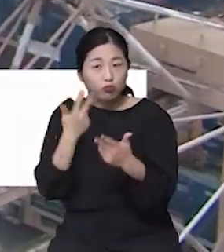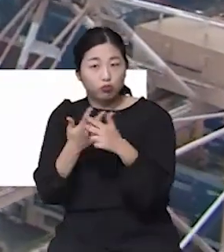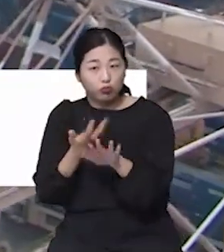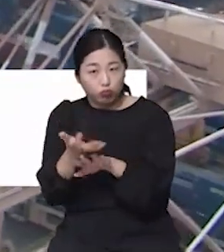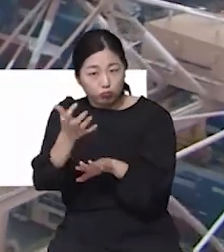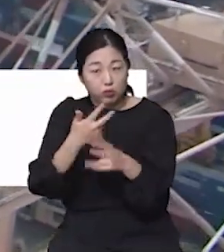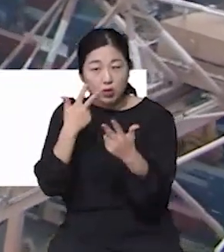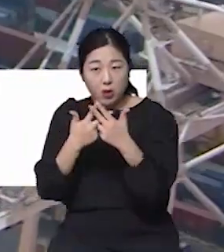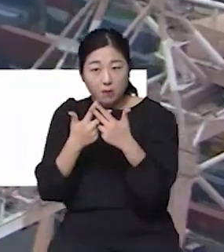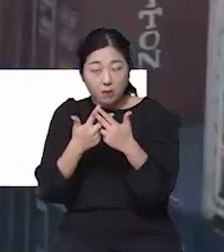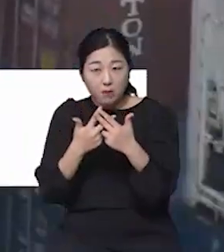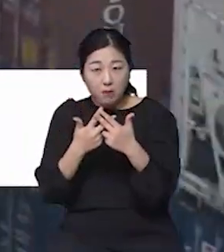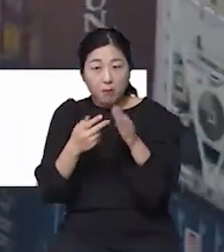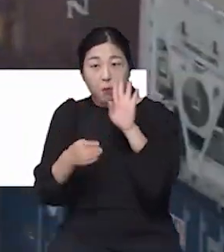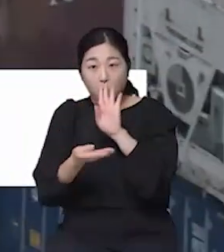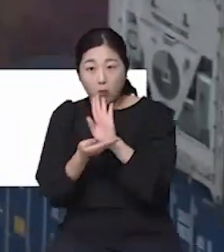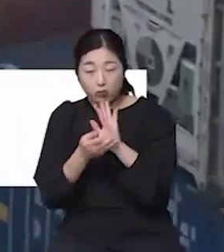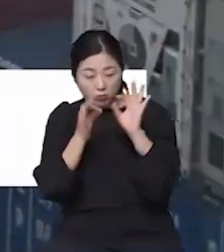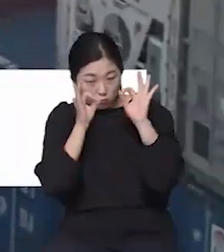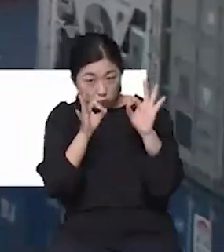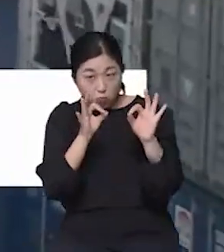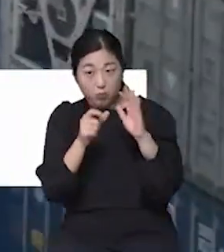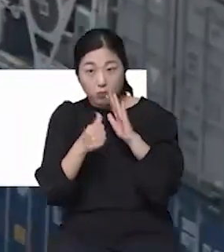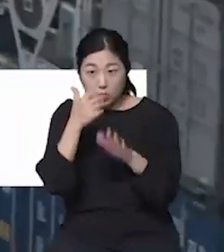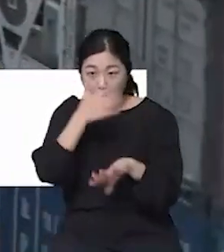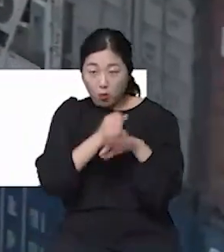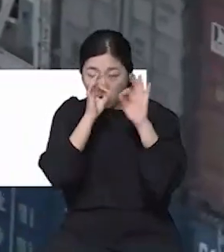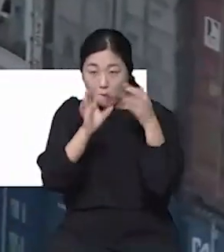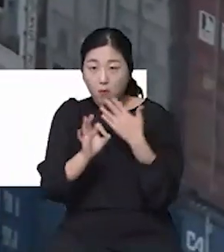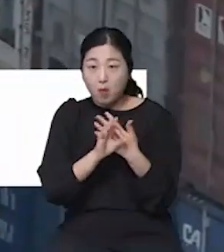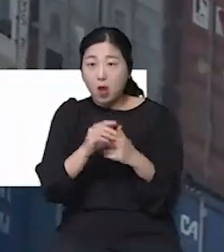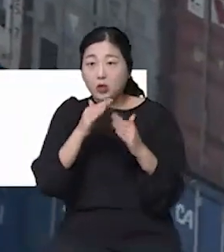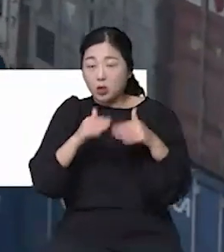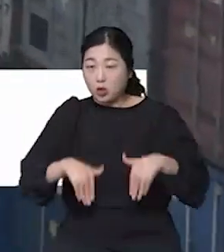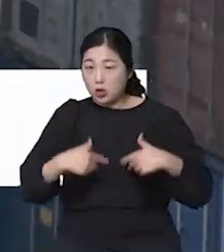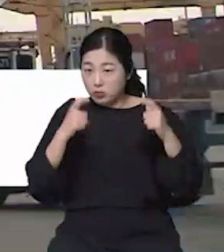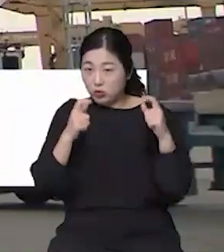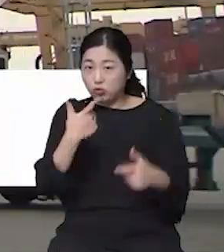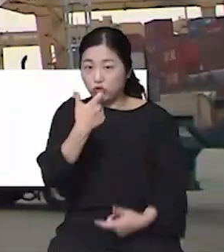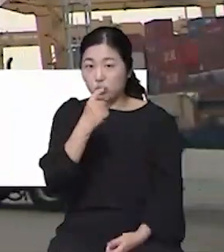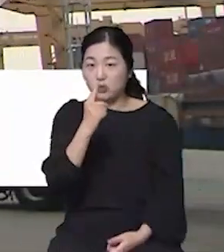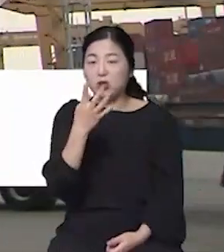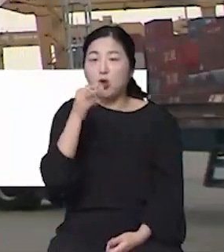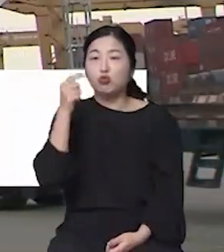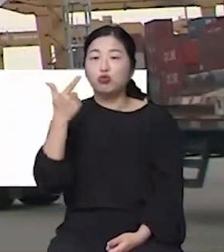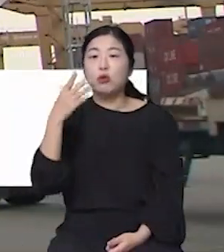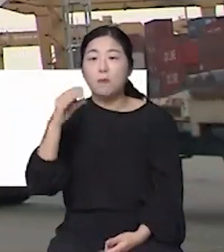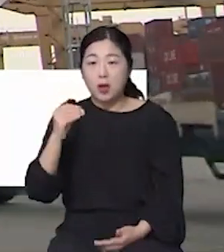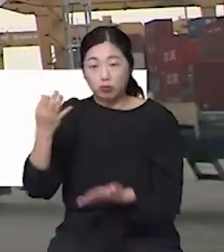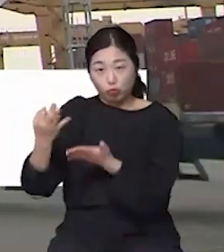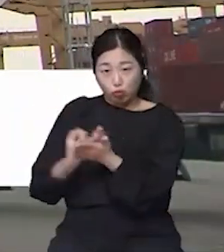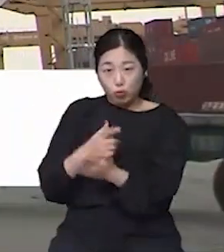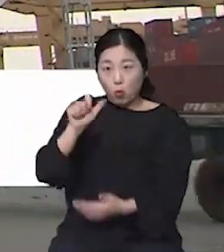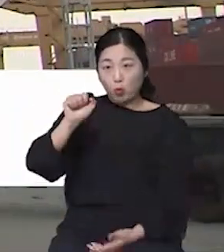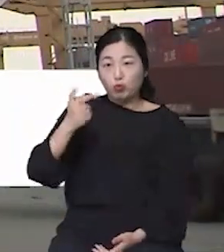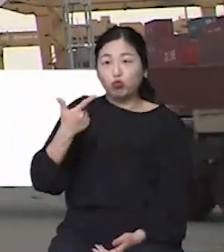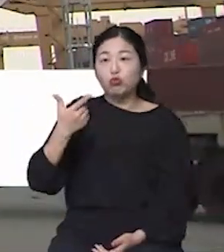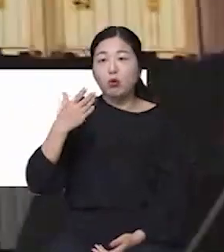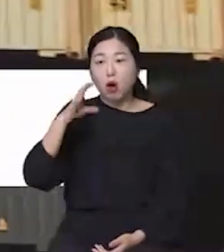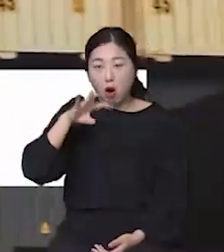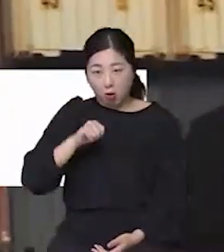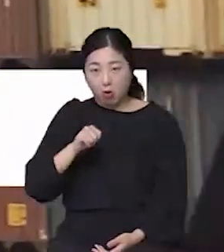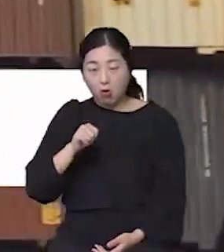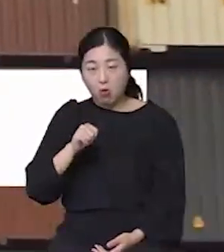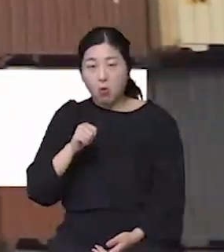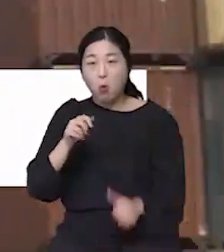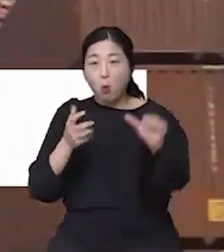광주 전남 지역 본부에 따르면 8월 광주 전남 지역 수출은 61억 6천만 달러, 수입은 56억 6천만